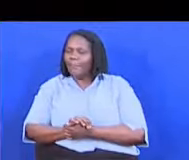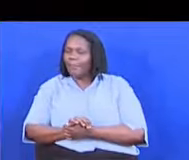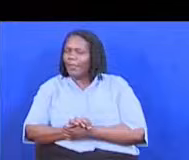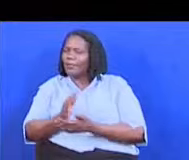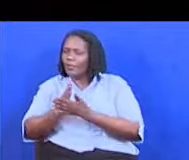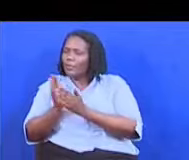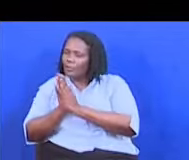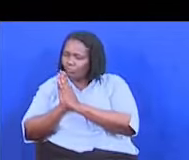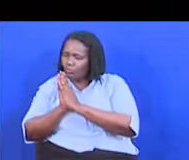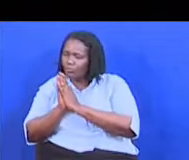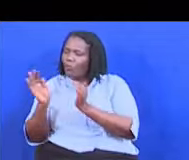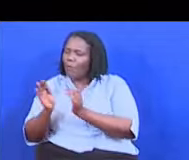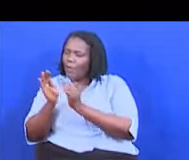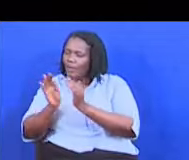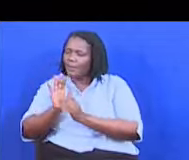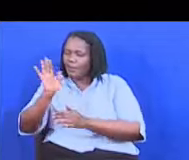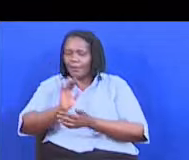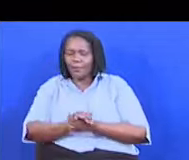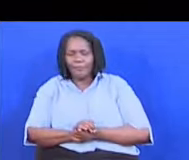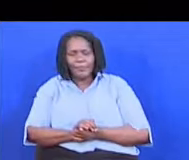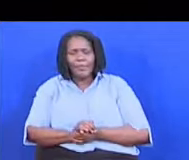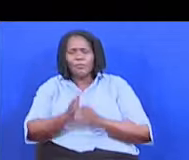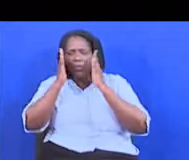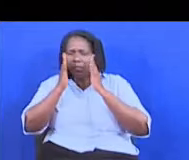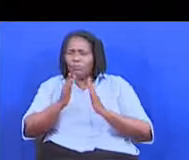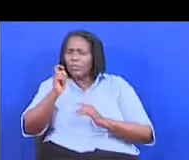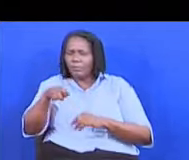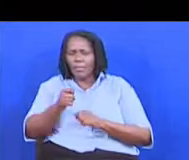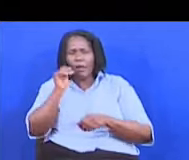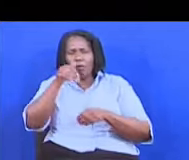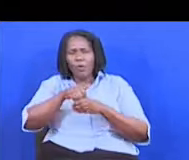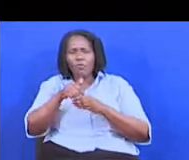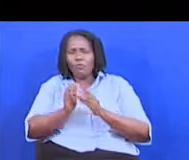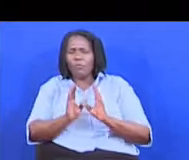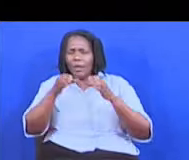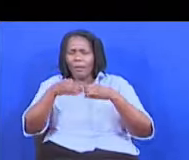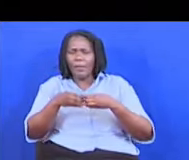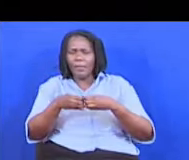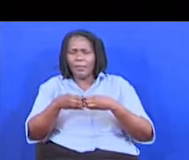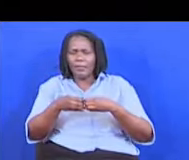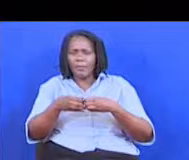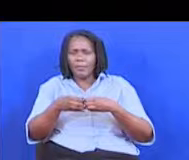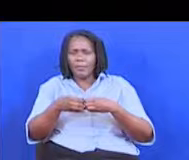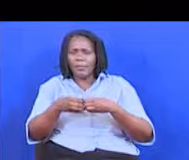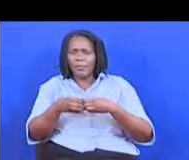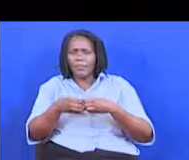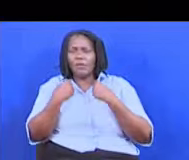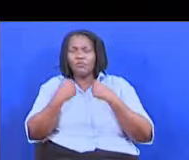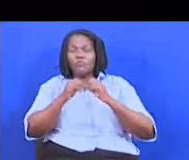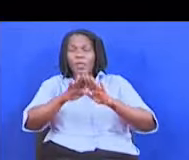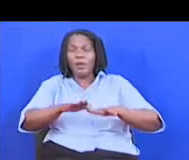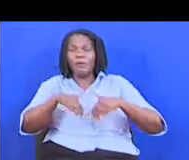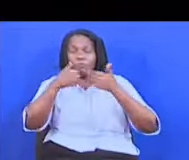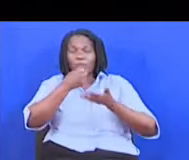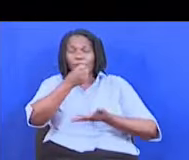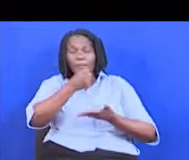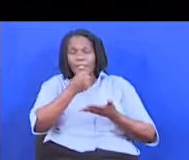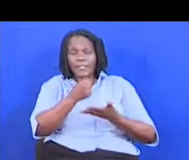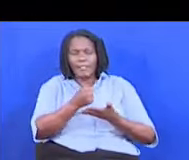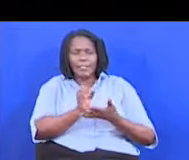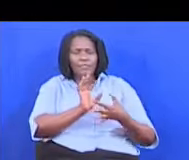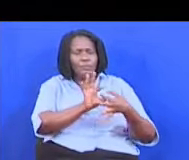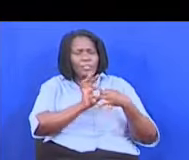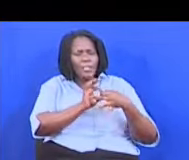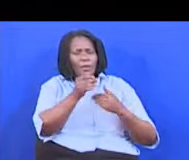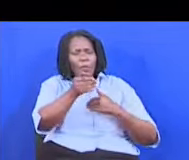yako. Lakini Mheshimiwa Spika, niwashukuru pia wajumbe wa kamati ya kudumu ya bunge ya budget ambao nimefanana kwa kipindi chote kwa ushirikiano